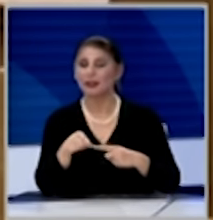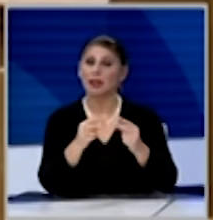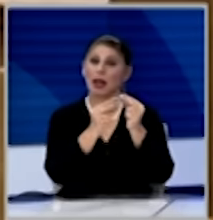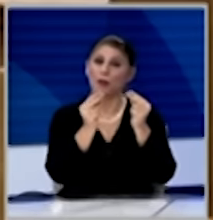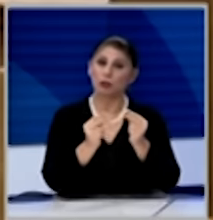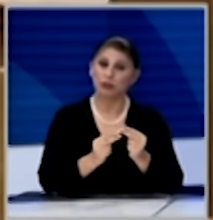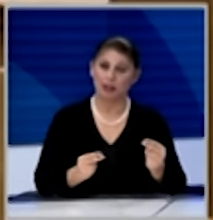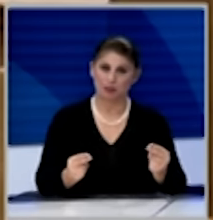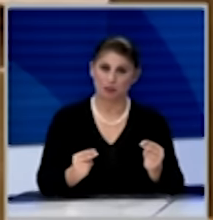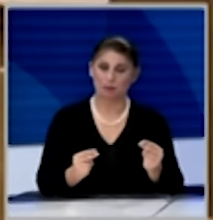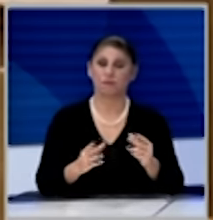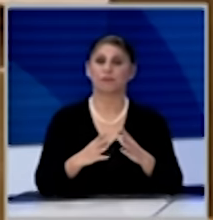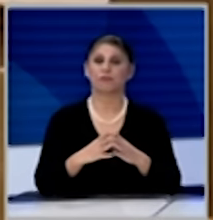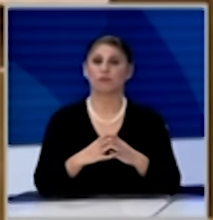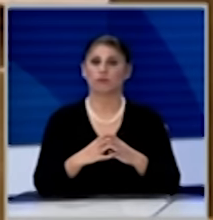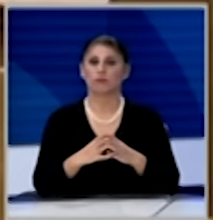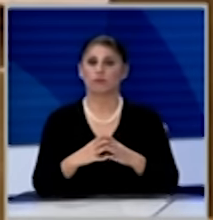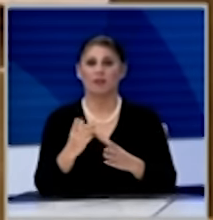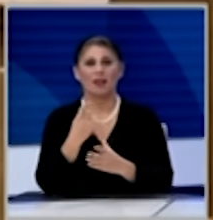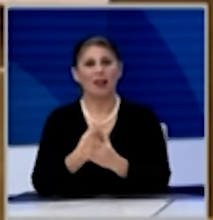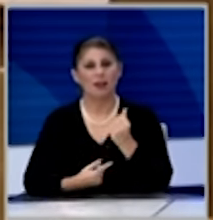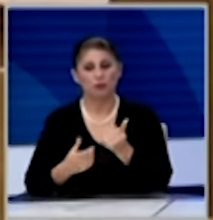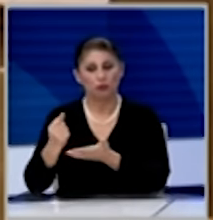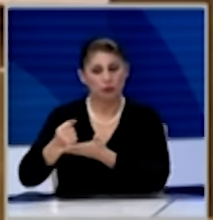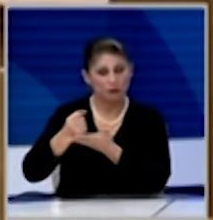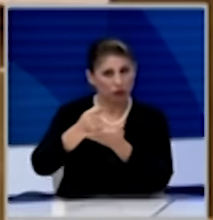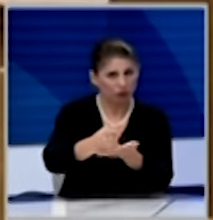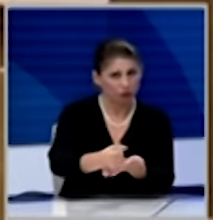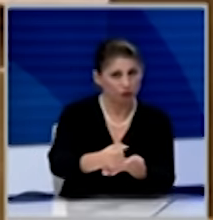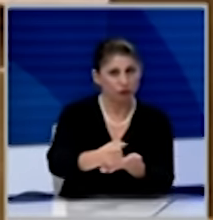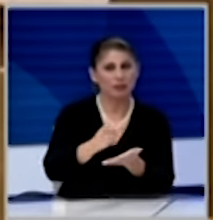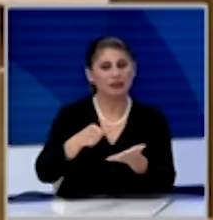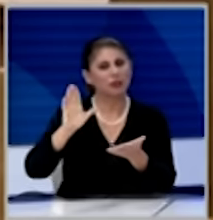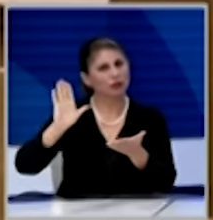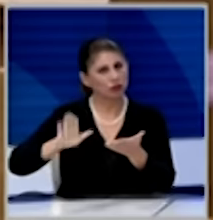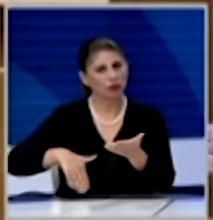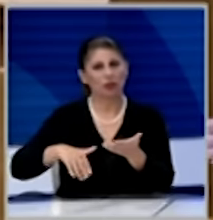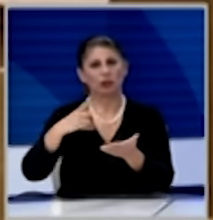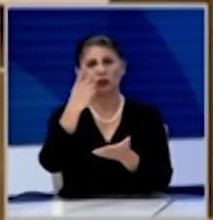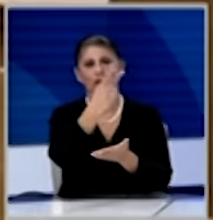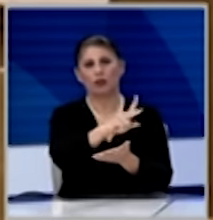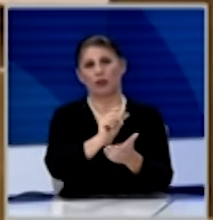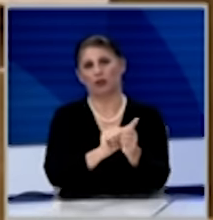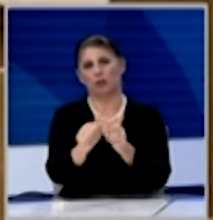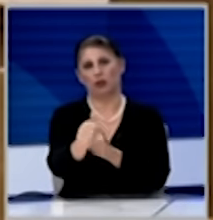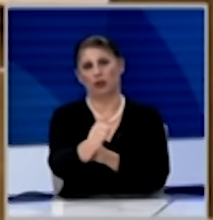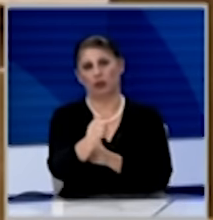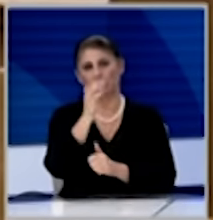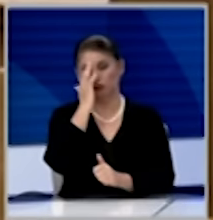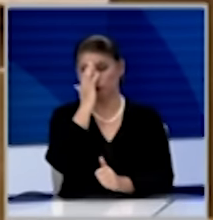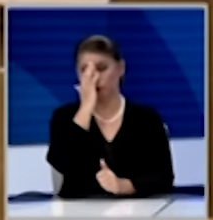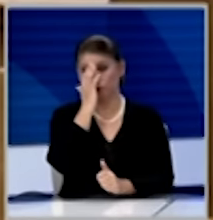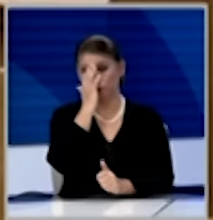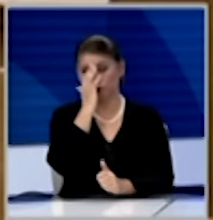είναι αποτέλεσμα της ελλιπούς χρηματοδότησης και τελικά των δικών σας προτεραιοτήτων